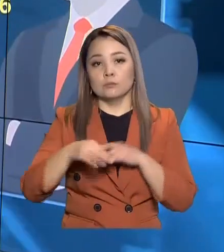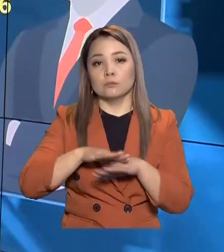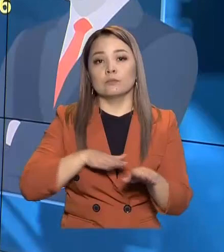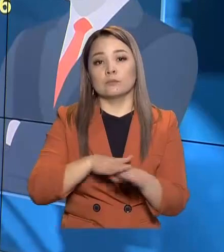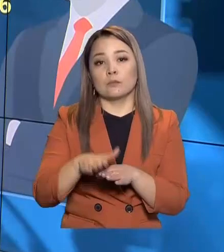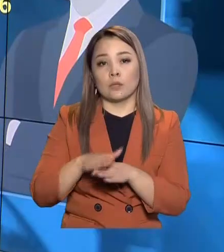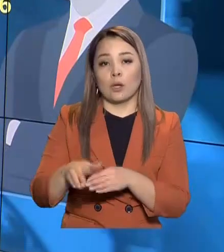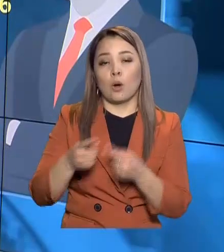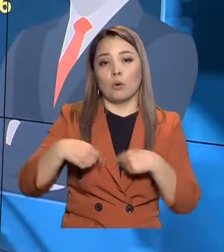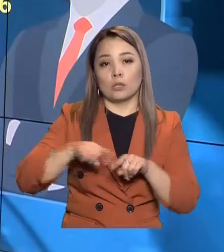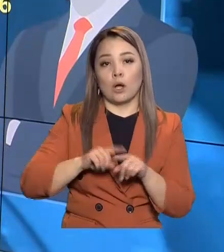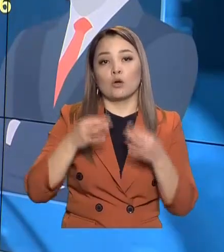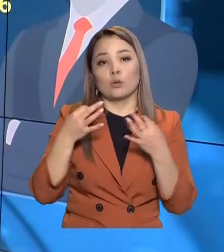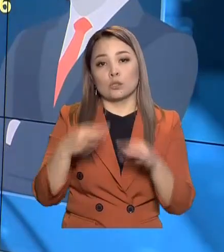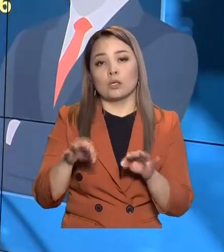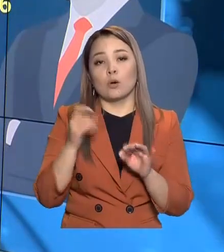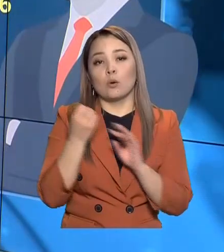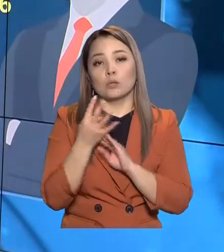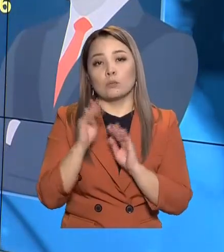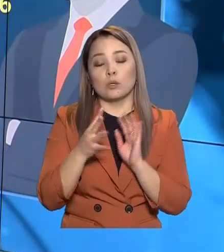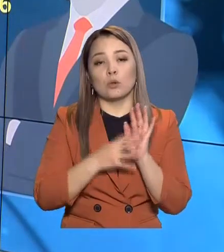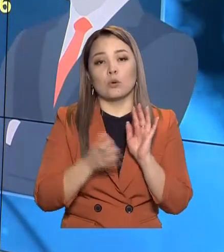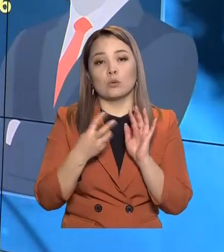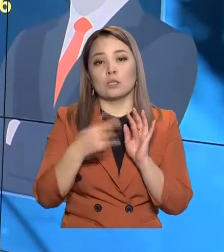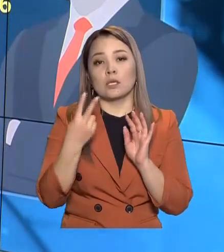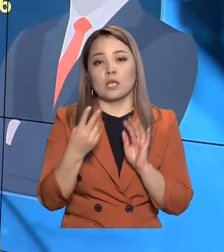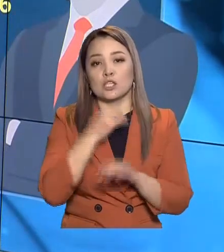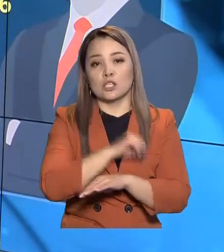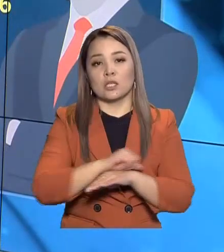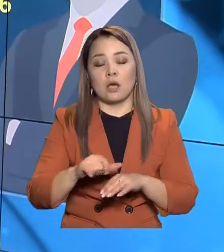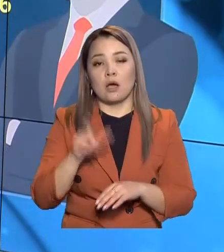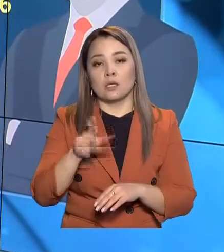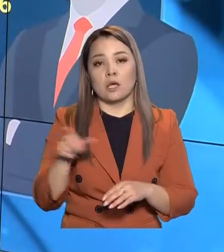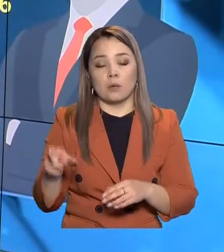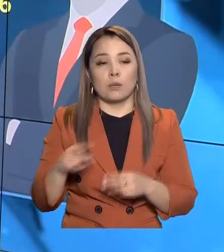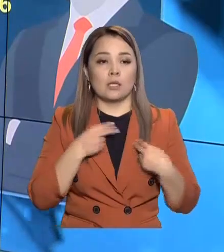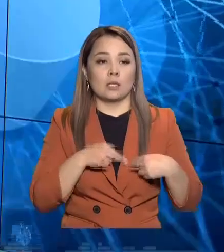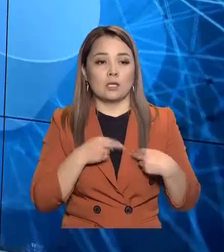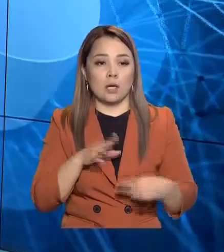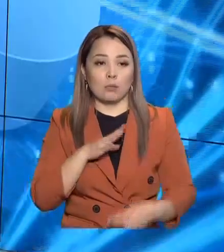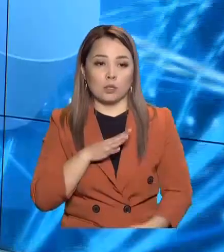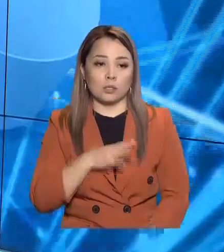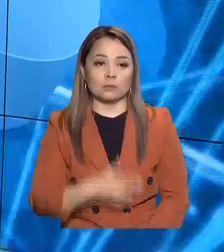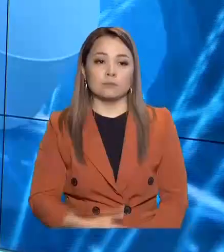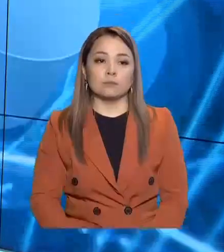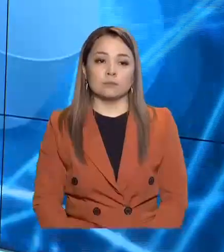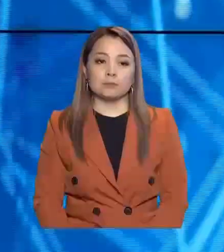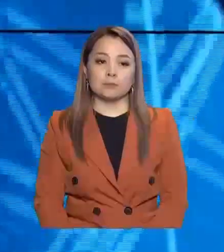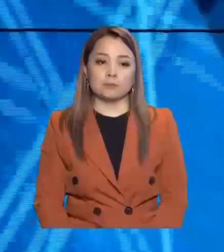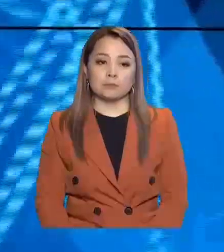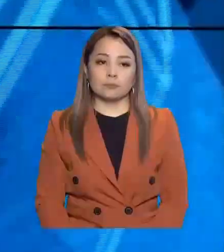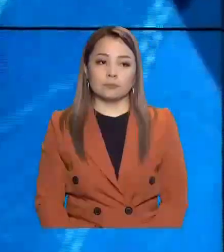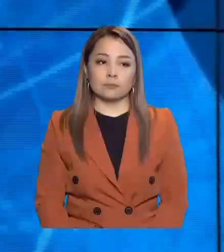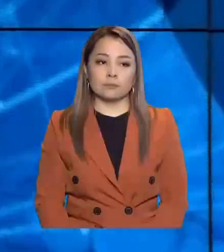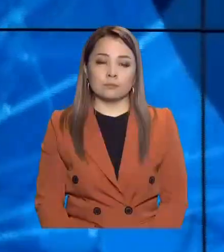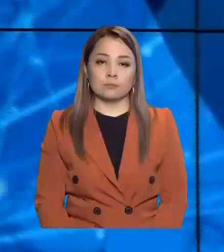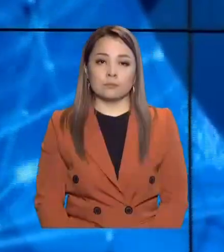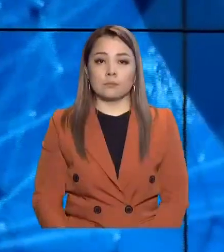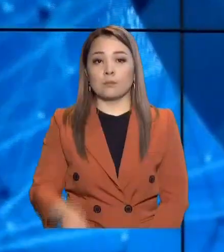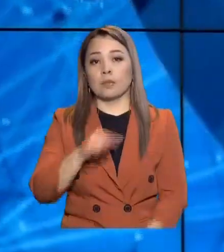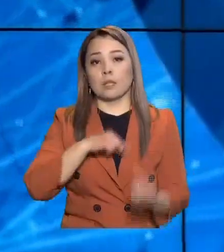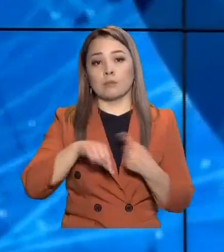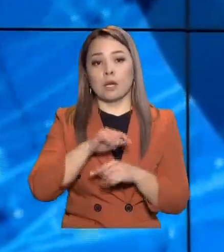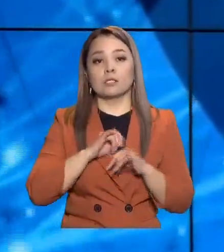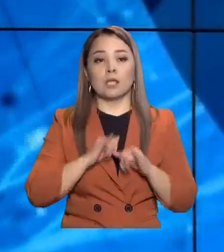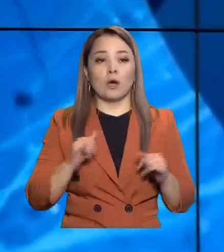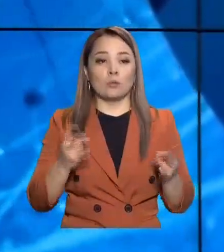атқарушы органдардың рұқсатымен 14 932 шетелдік азамат еңбек етті. Бизнесті